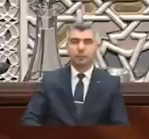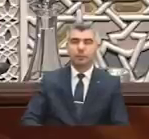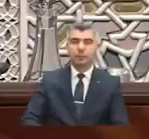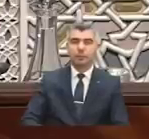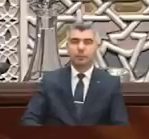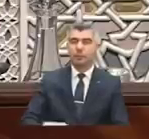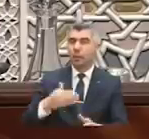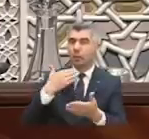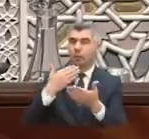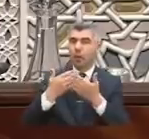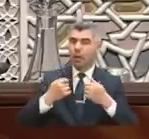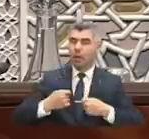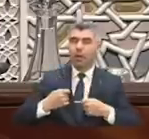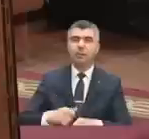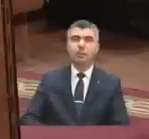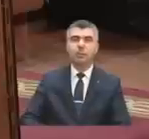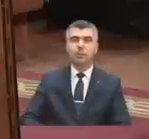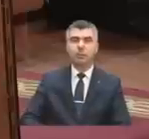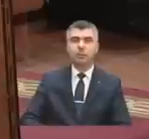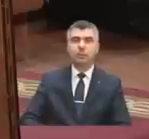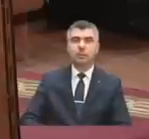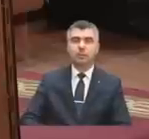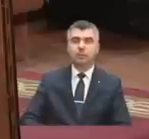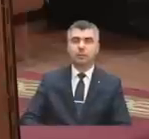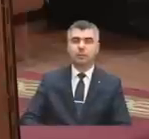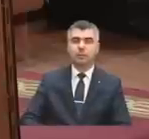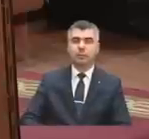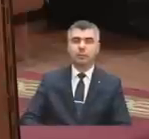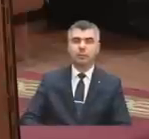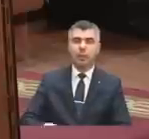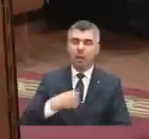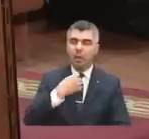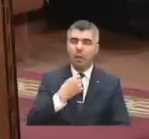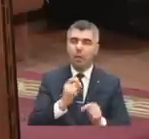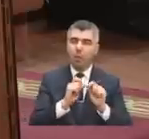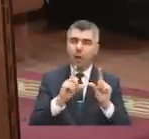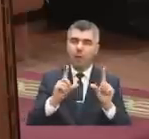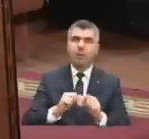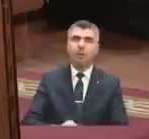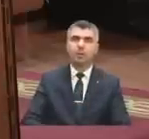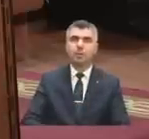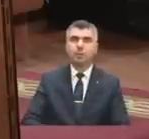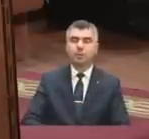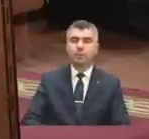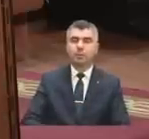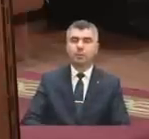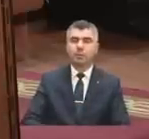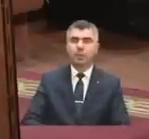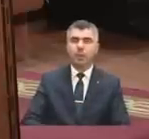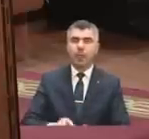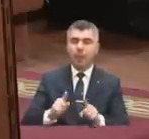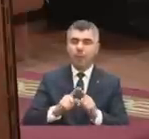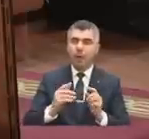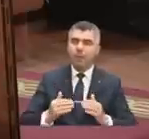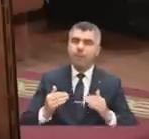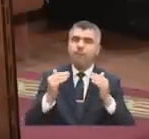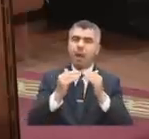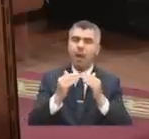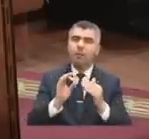سيدي الرئيس باش نتكلمو بصراحه نبدا بالاخير انا متفق